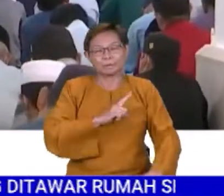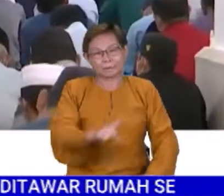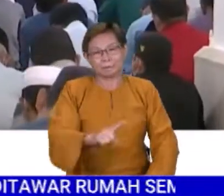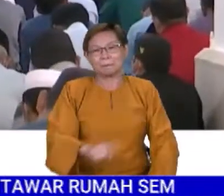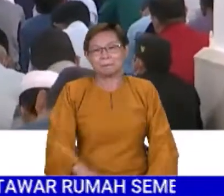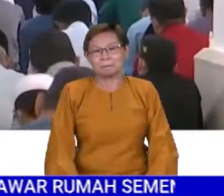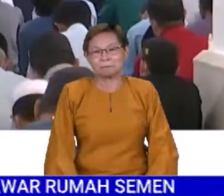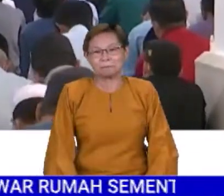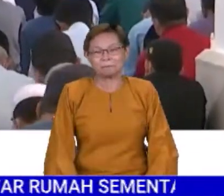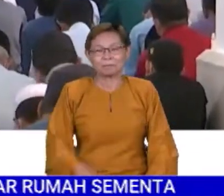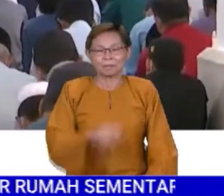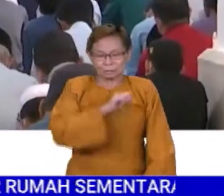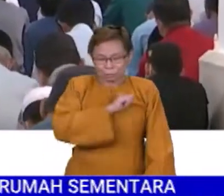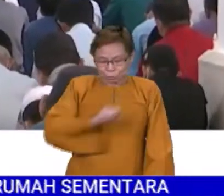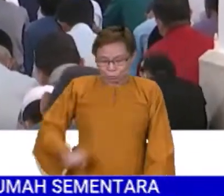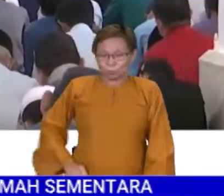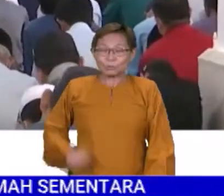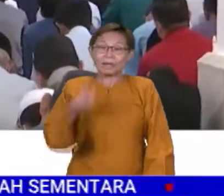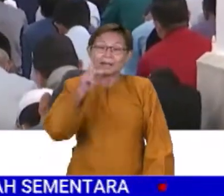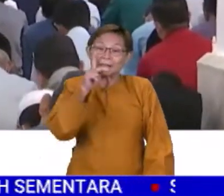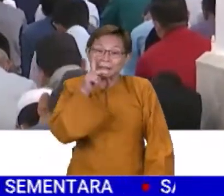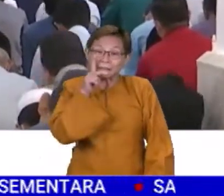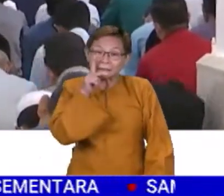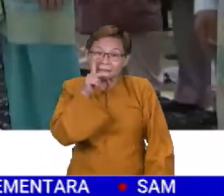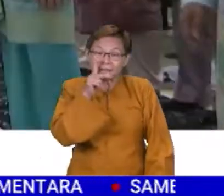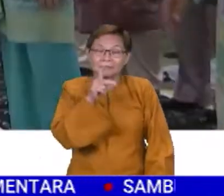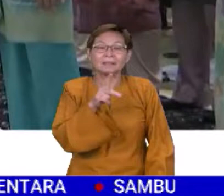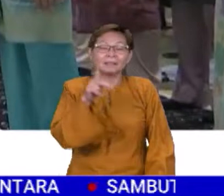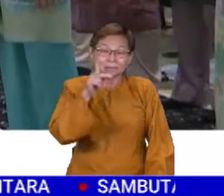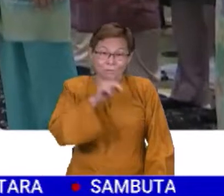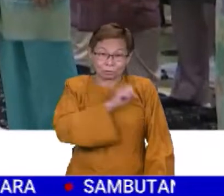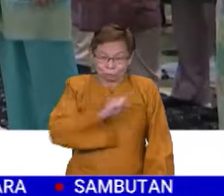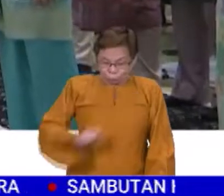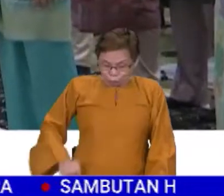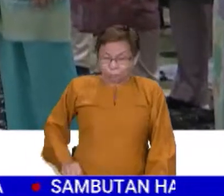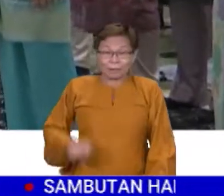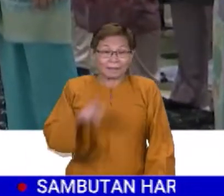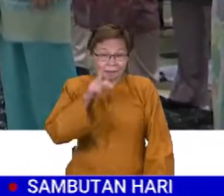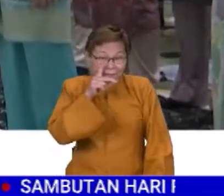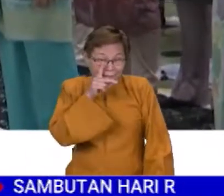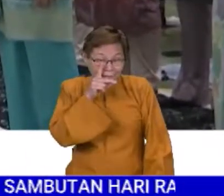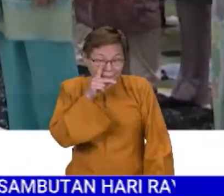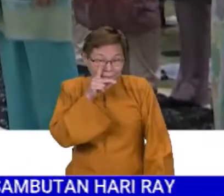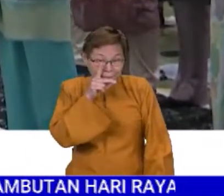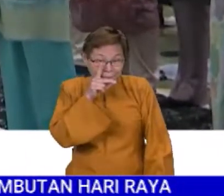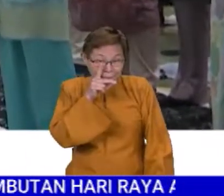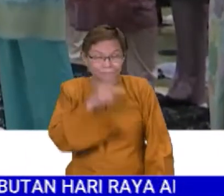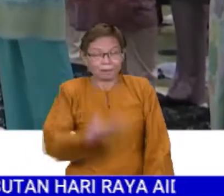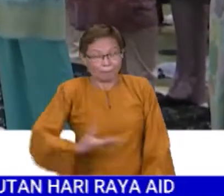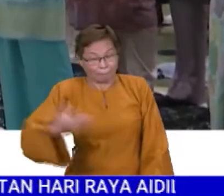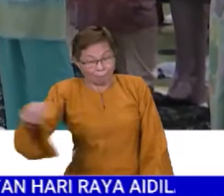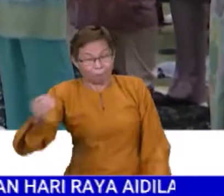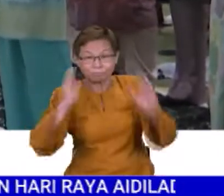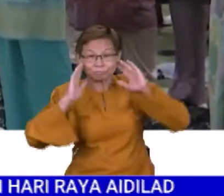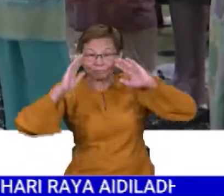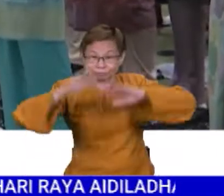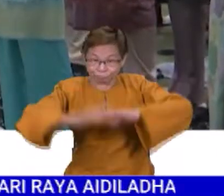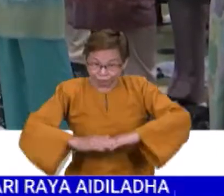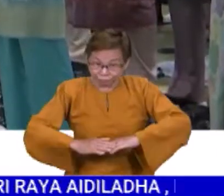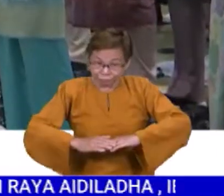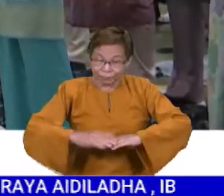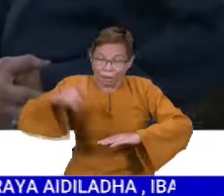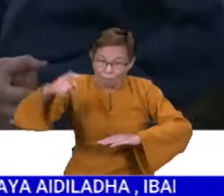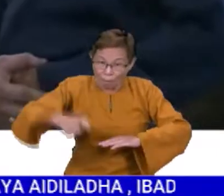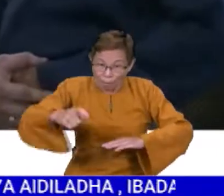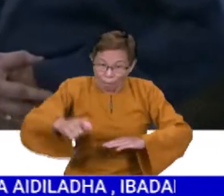Islam suan Kedah Sultan Salahuddin al-marhum Sultan badli Shah berangkat menunaikan solat sunat